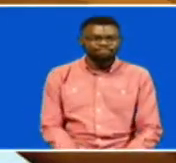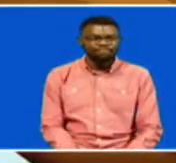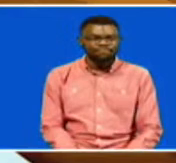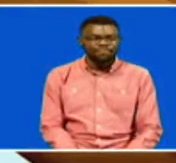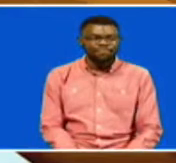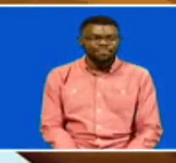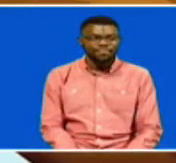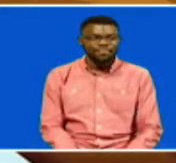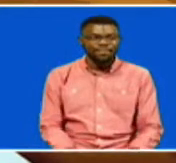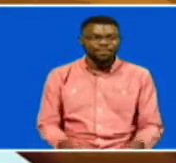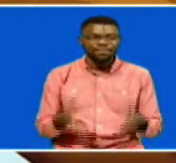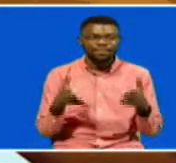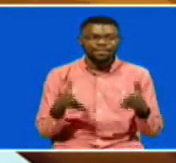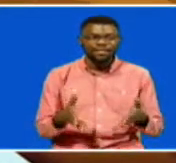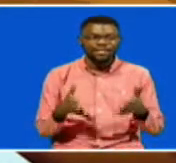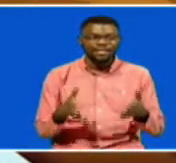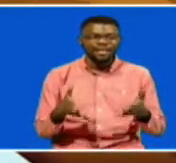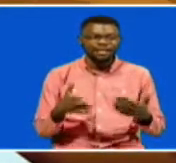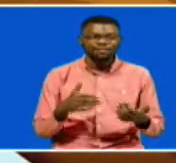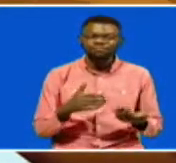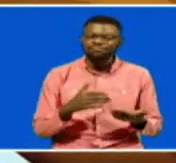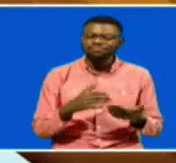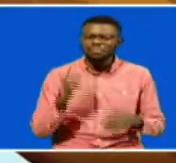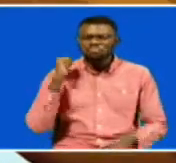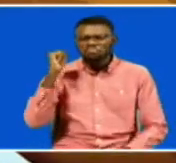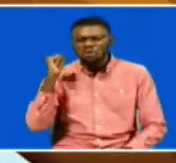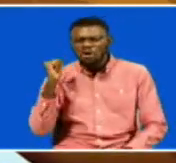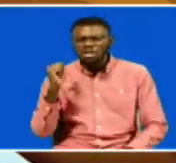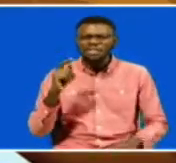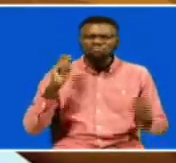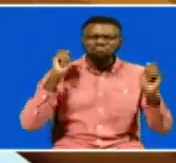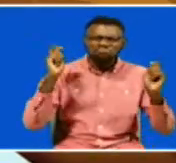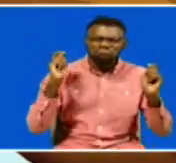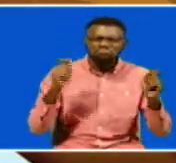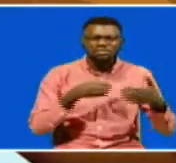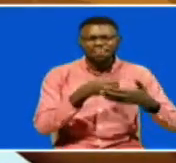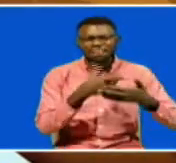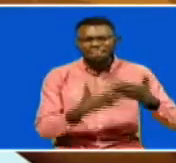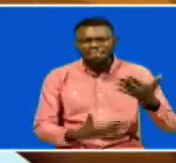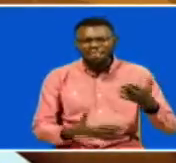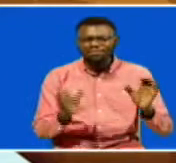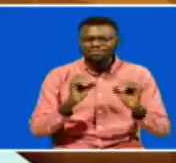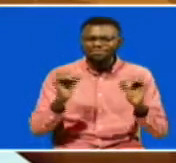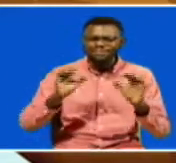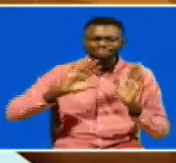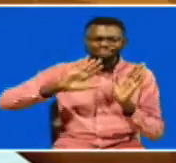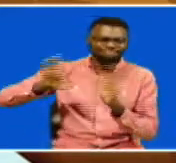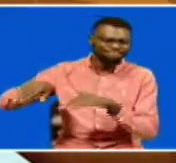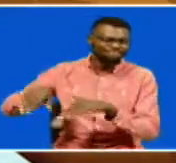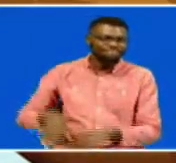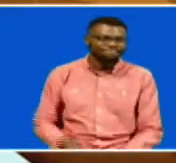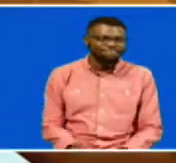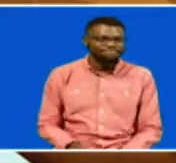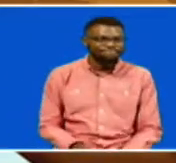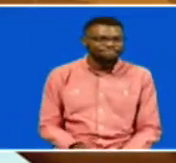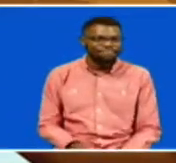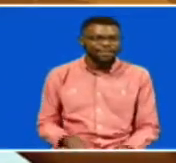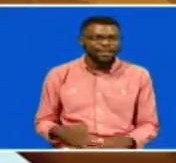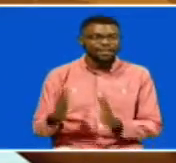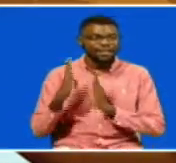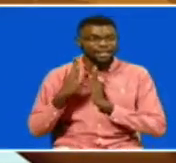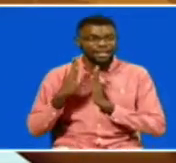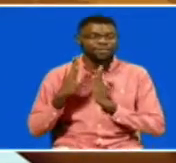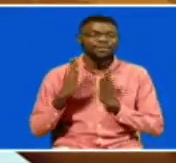Na mtazamaji, hatutaingia kwa masuala ya siasa, maandamano na kadhalika, tusahau hali ya usalama katika baadhi ya maeneo humu